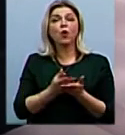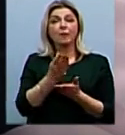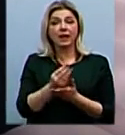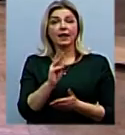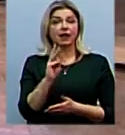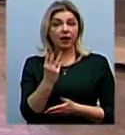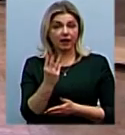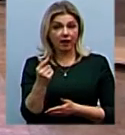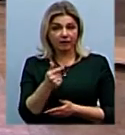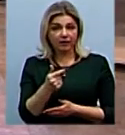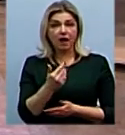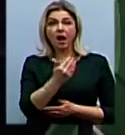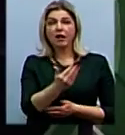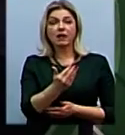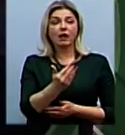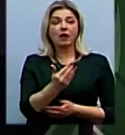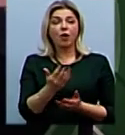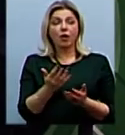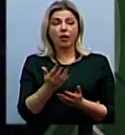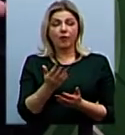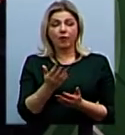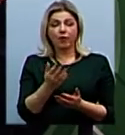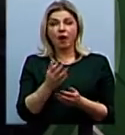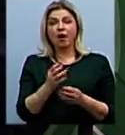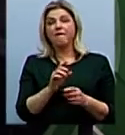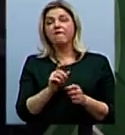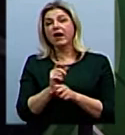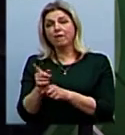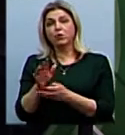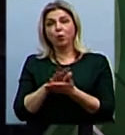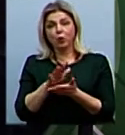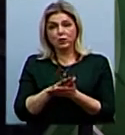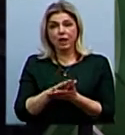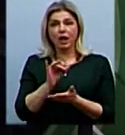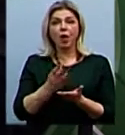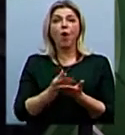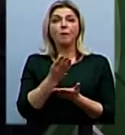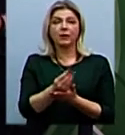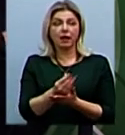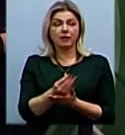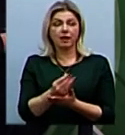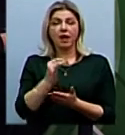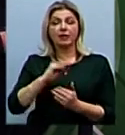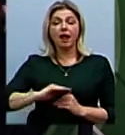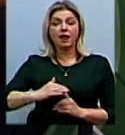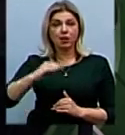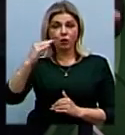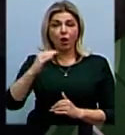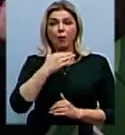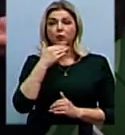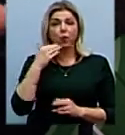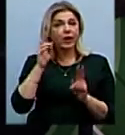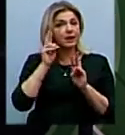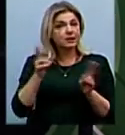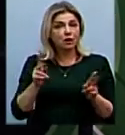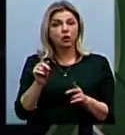гривні, они получали дворника, вывоз мусора и оплату электроэнергии на лестничной площадке. Многие даже не